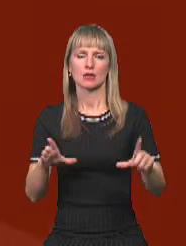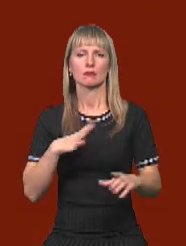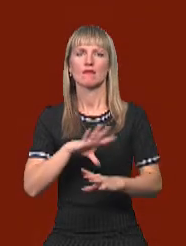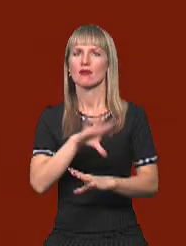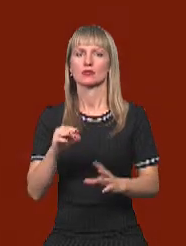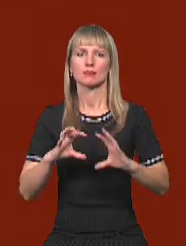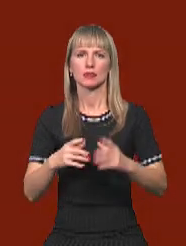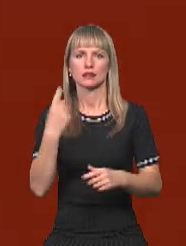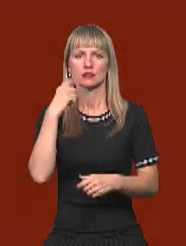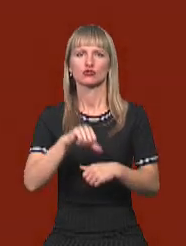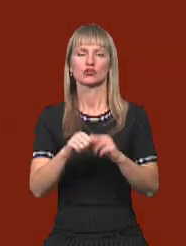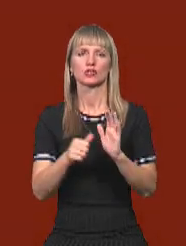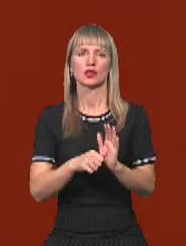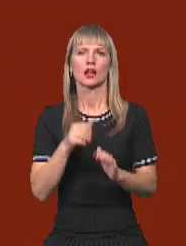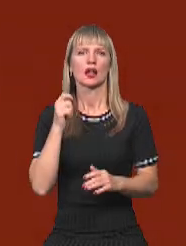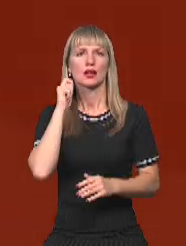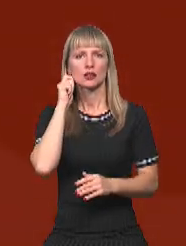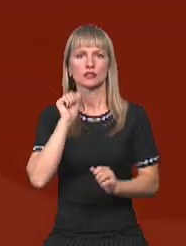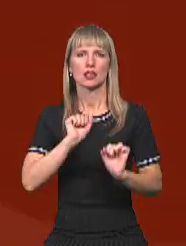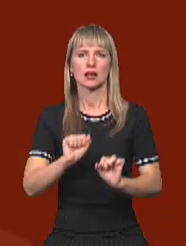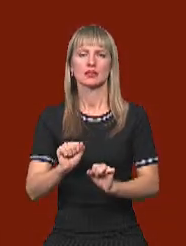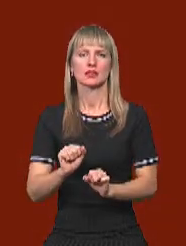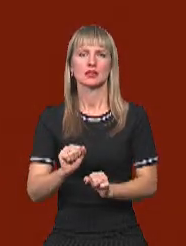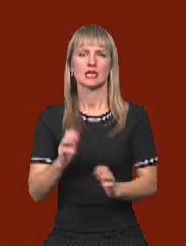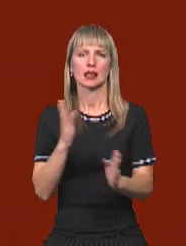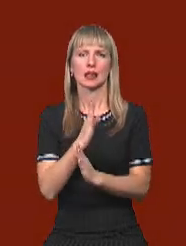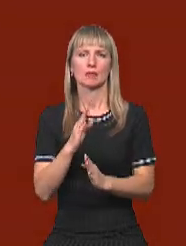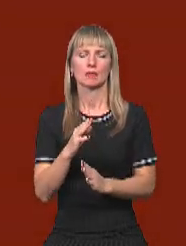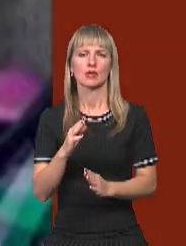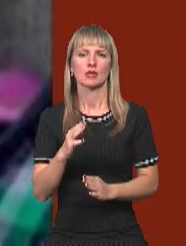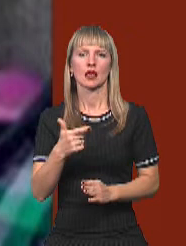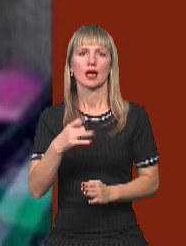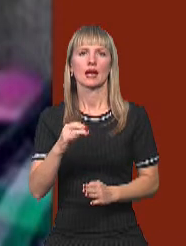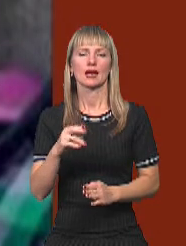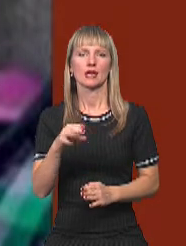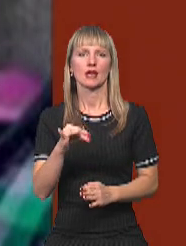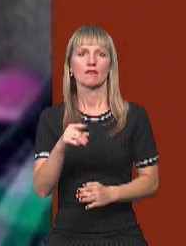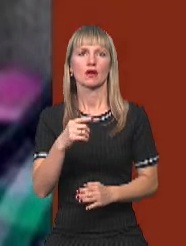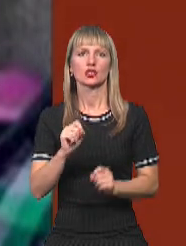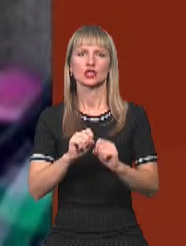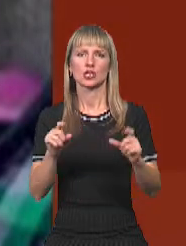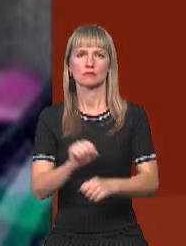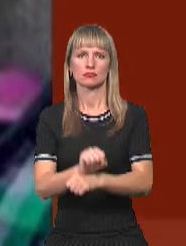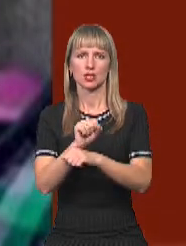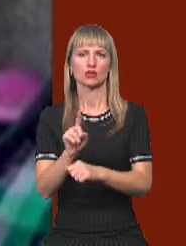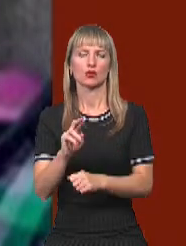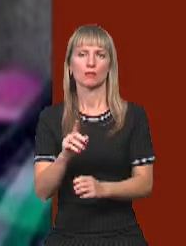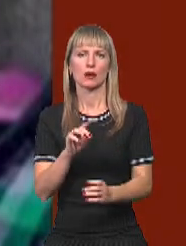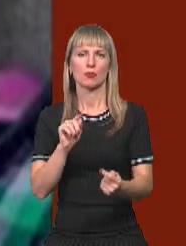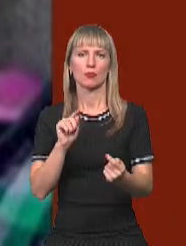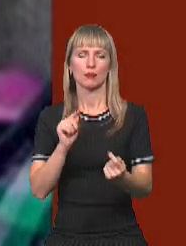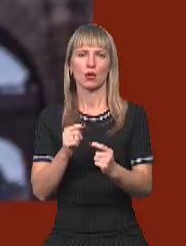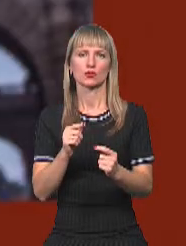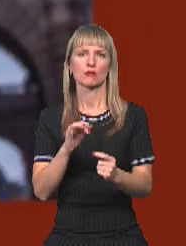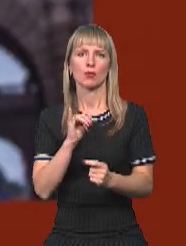ініціативі 16-річної захисниці клімату Грети Тунберг. Торік вона організувала шкільний страйк заради клімату під будівлею